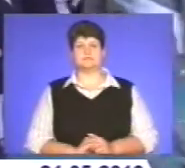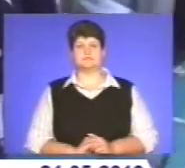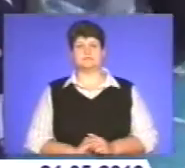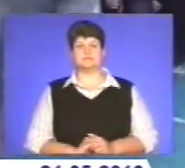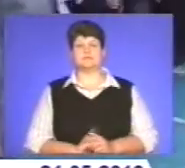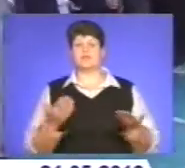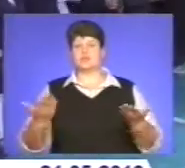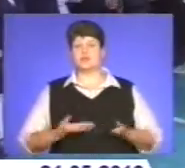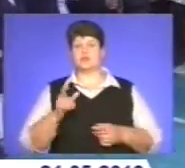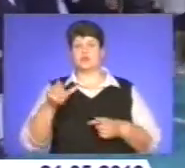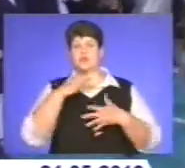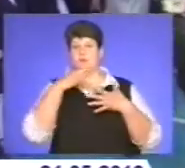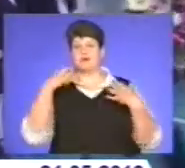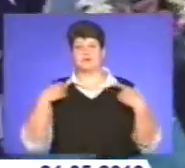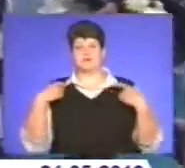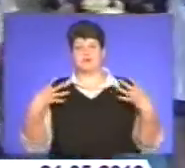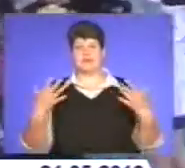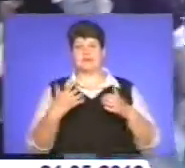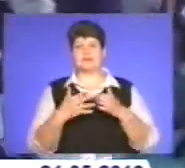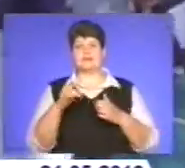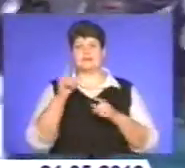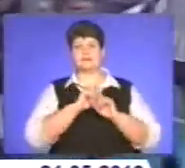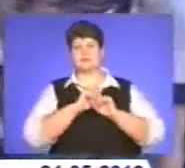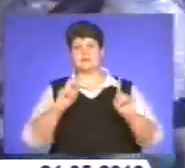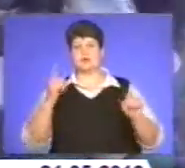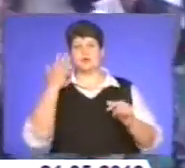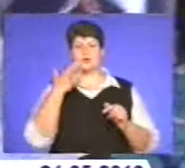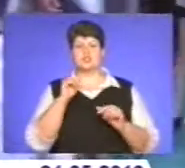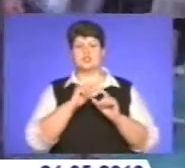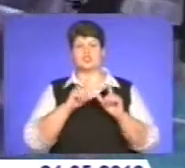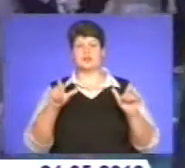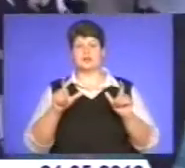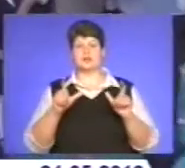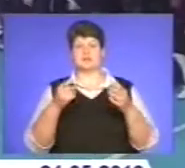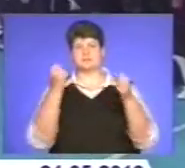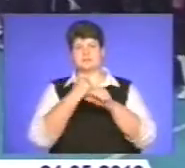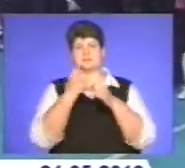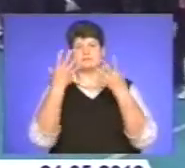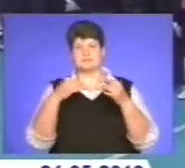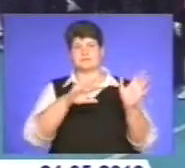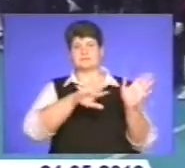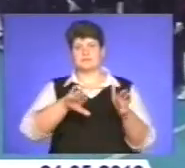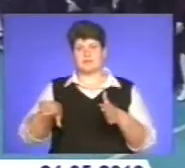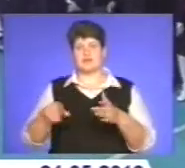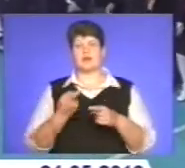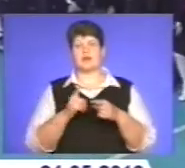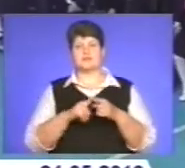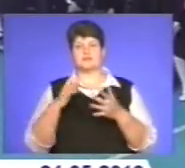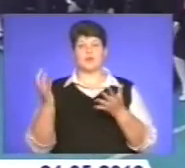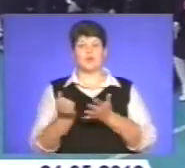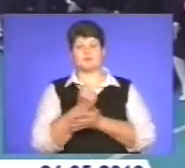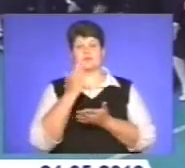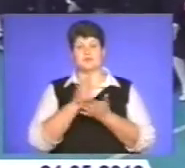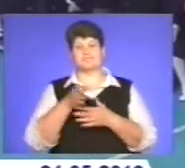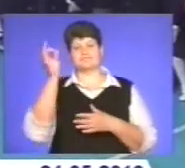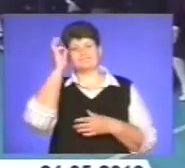У житті людини багато свят, та серед них особливе, коли шкільні будні у минулому, а цьогорічні успіхи і труднощі стали